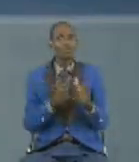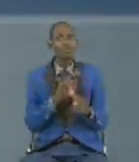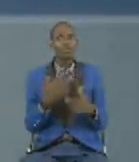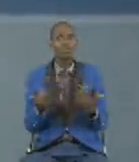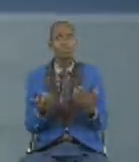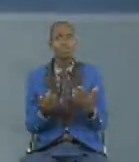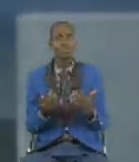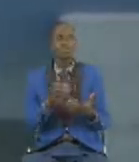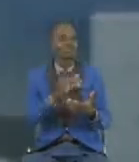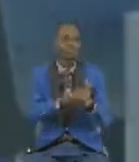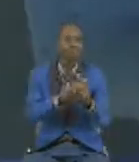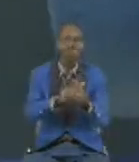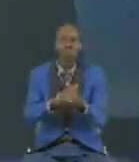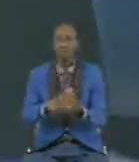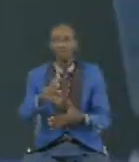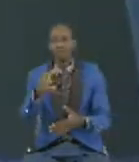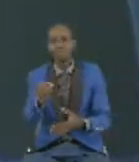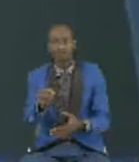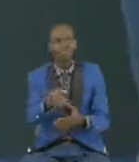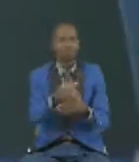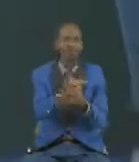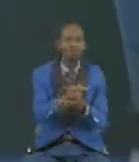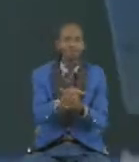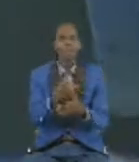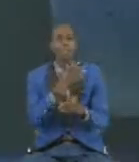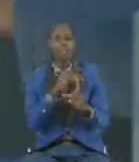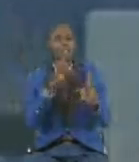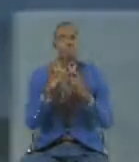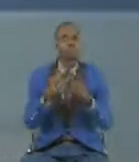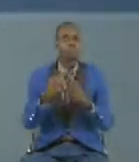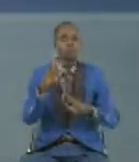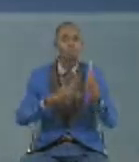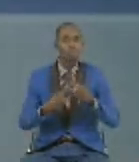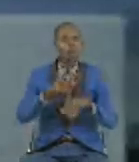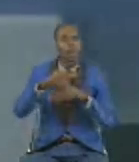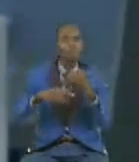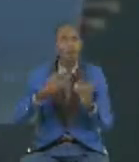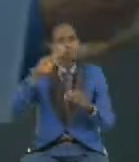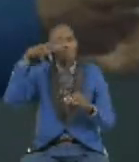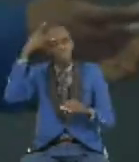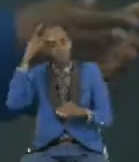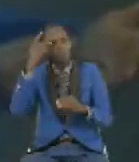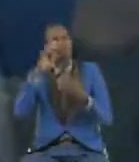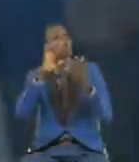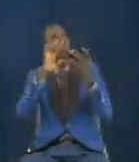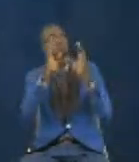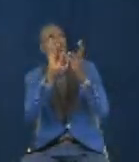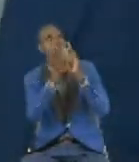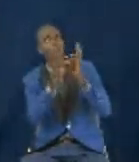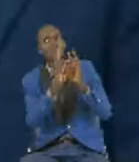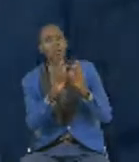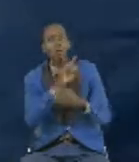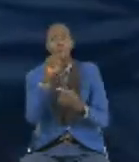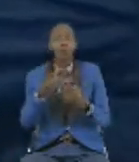il serre la main là-bas, il serre la main là-bas, il parle aux gens sur le climat, sur la politique. Et quand le moment